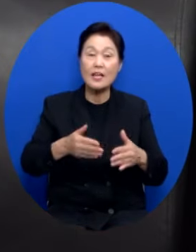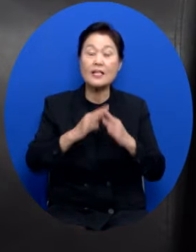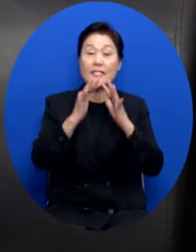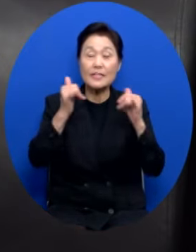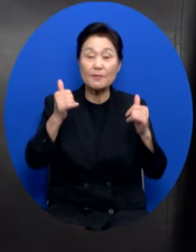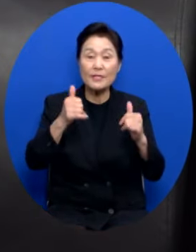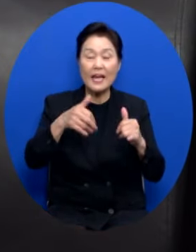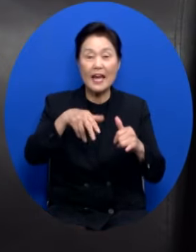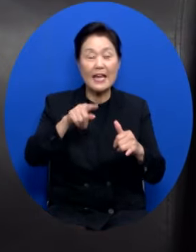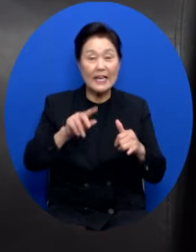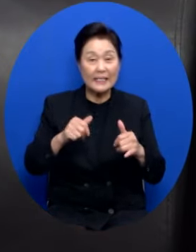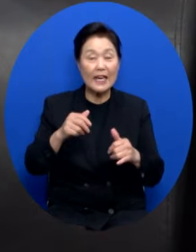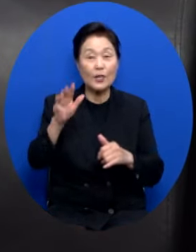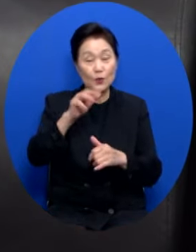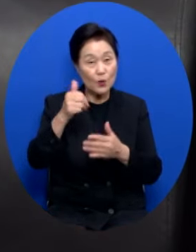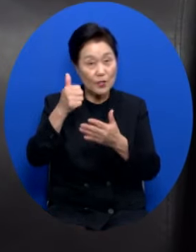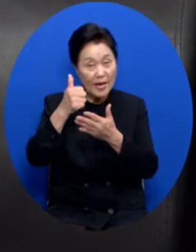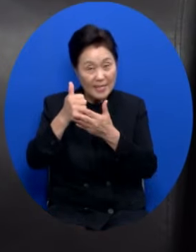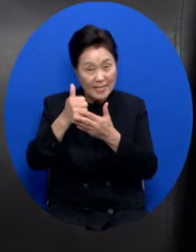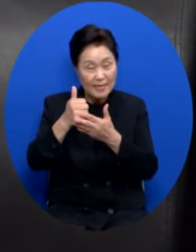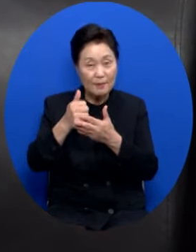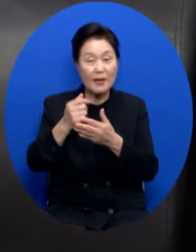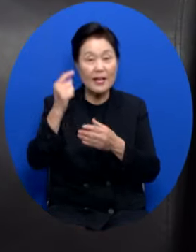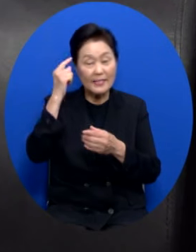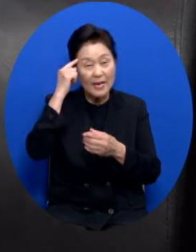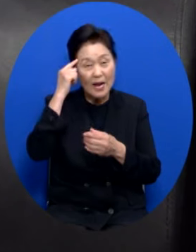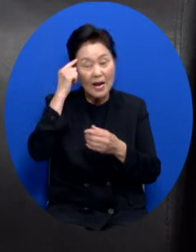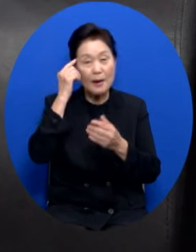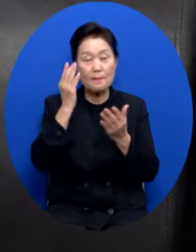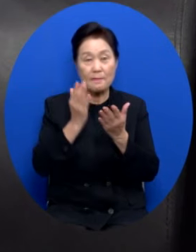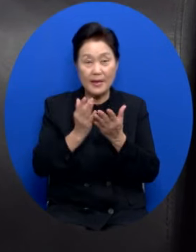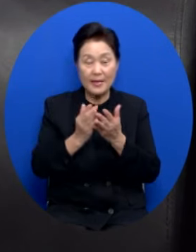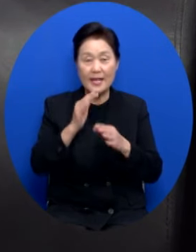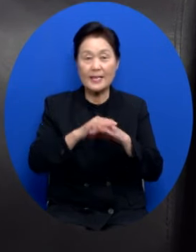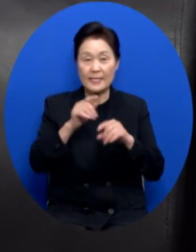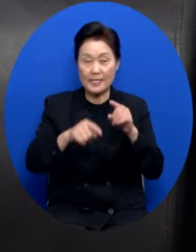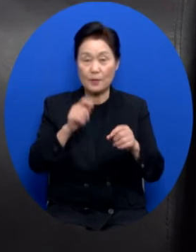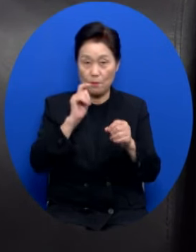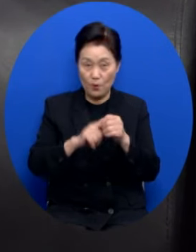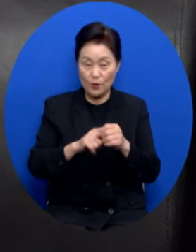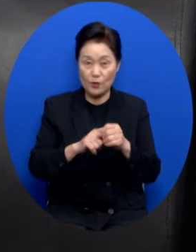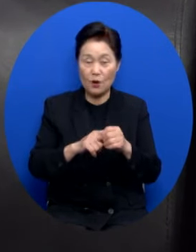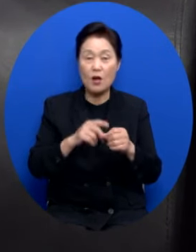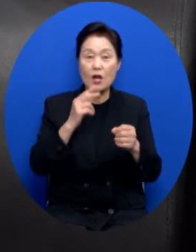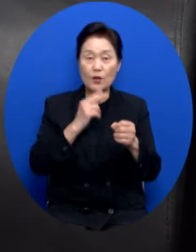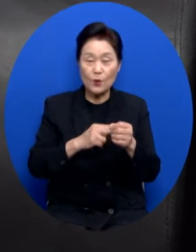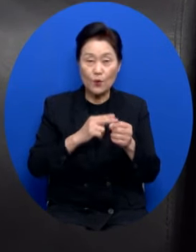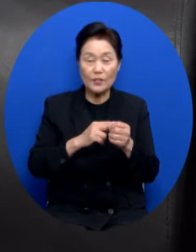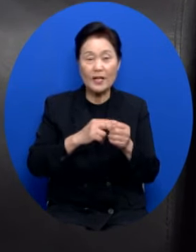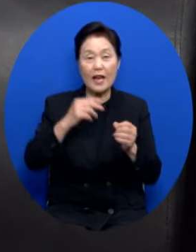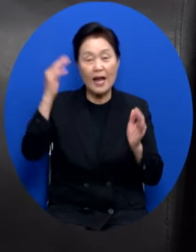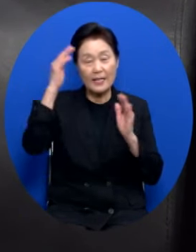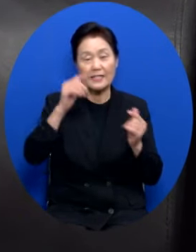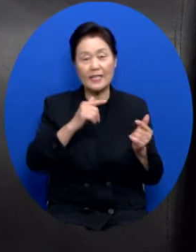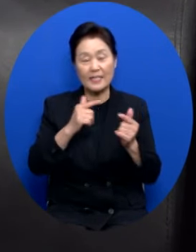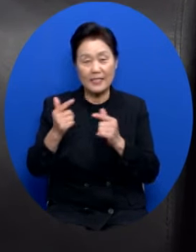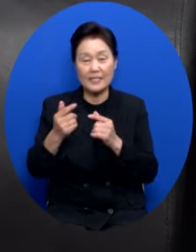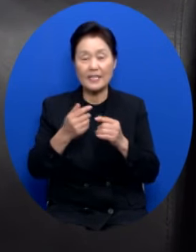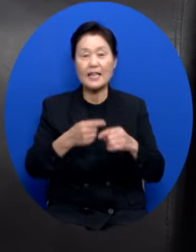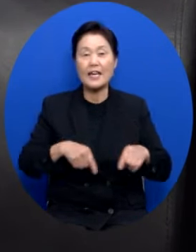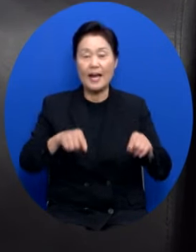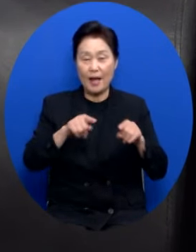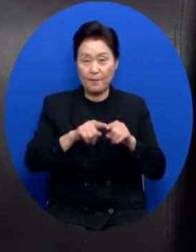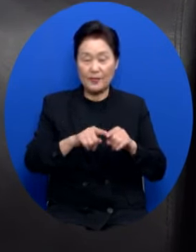총장님의 그 설립 정신을 실천하기 위해서 우리 교직원들과 학생들이 힘써